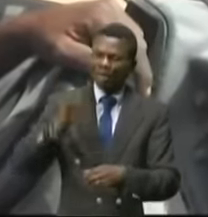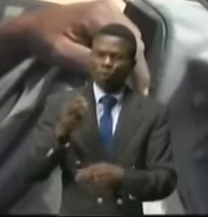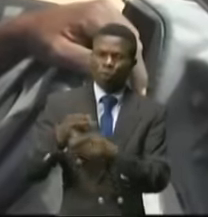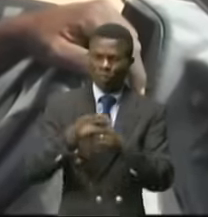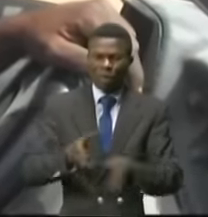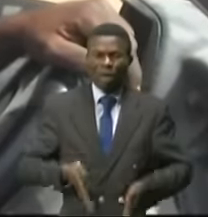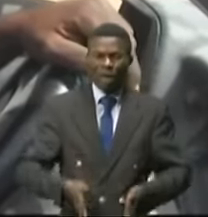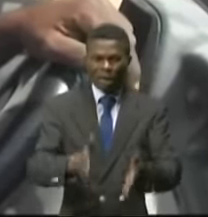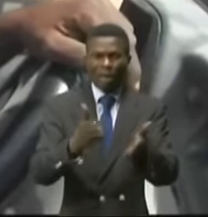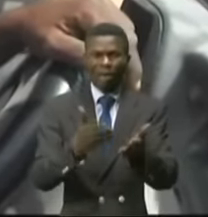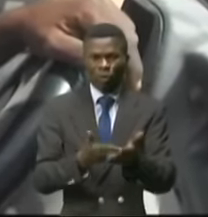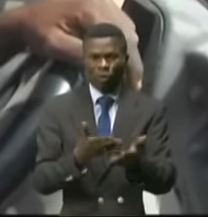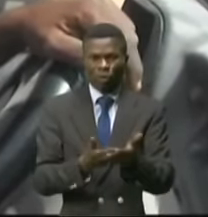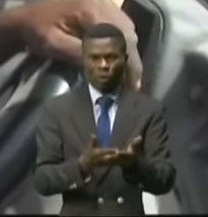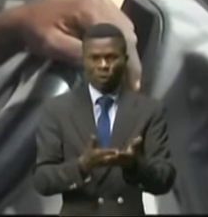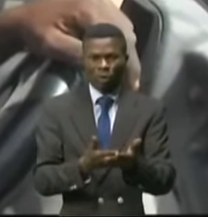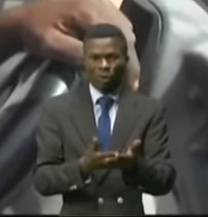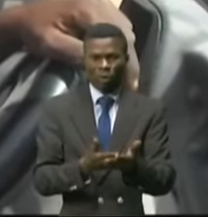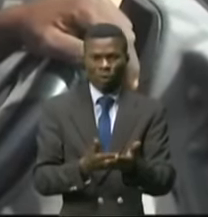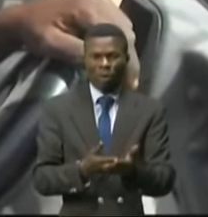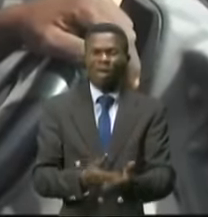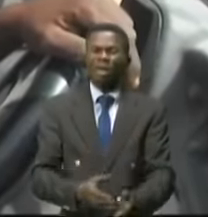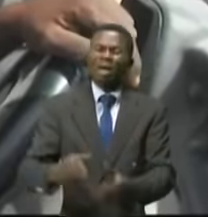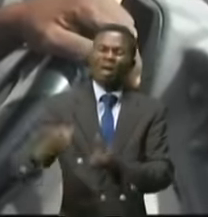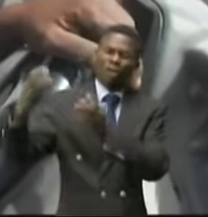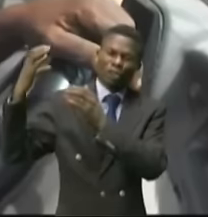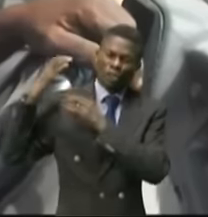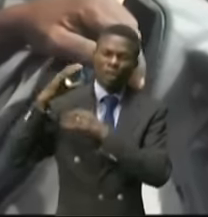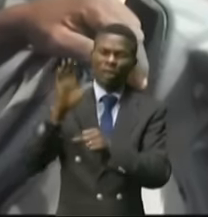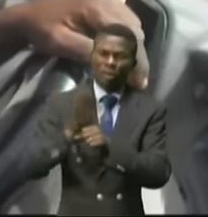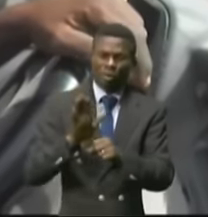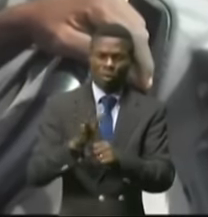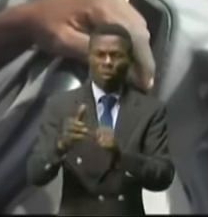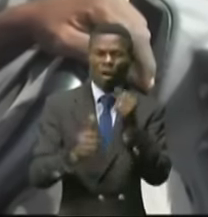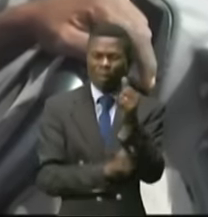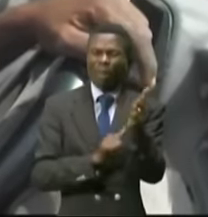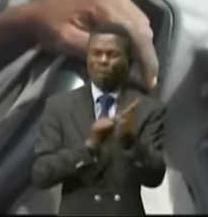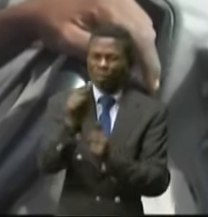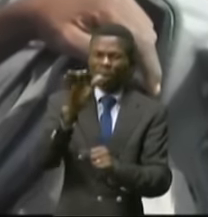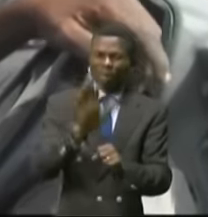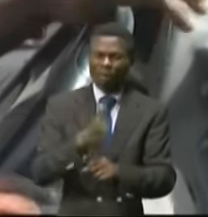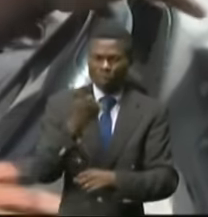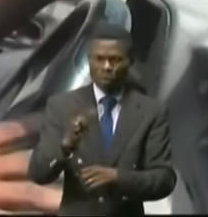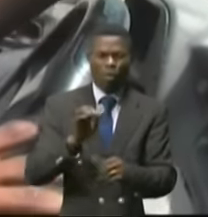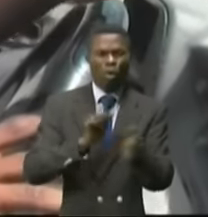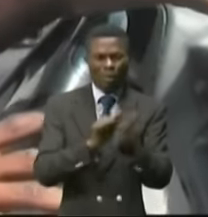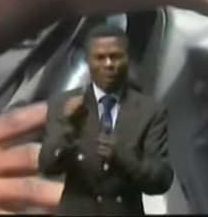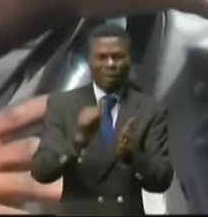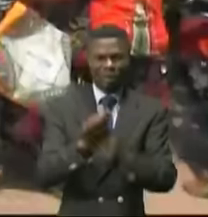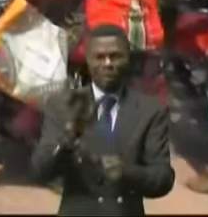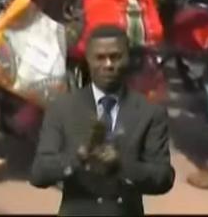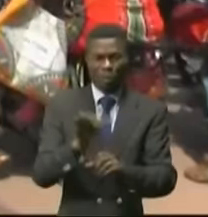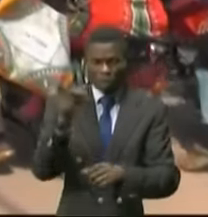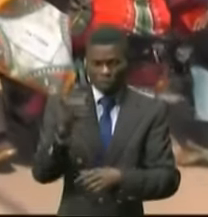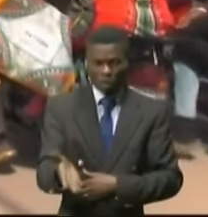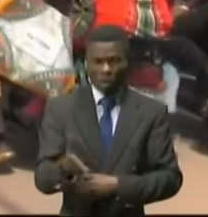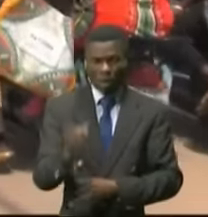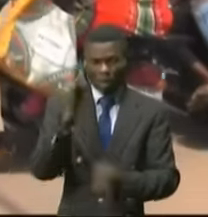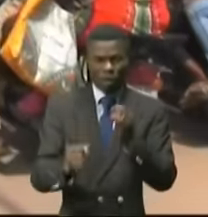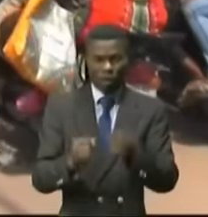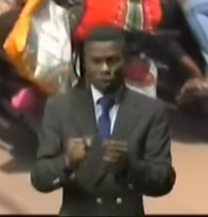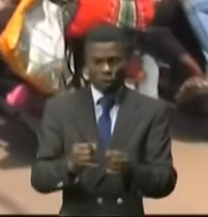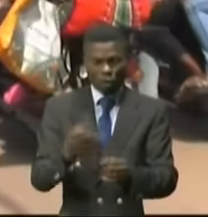où ils ont la charge. Il y a une forte circulation sur cette route. Une